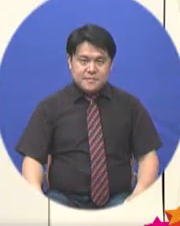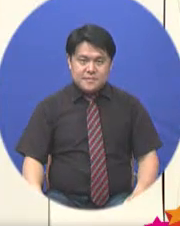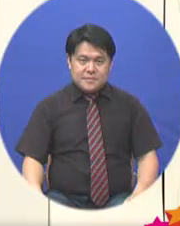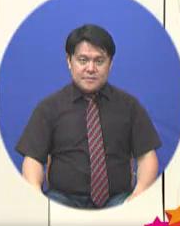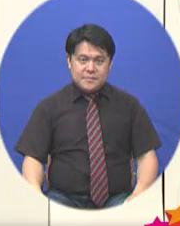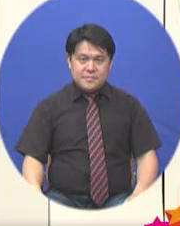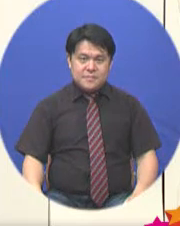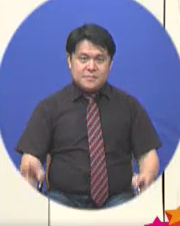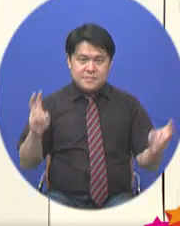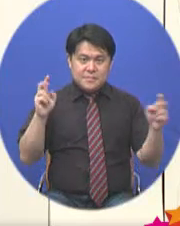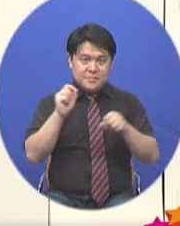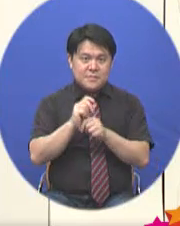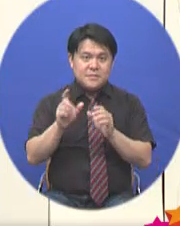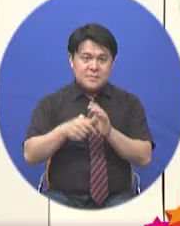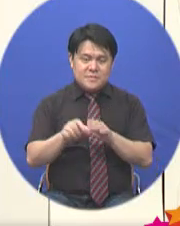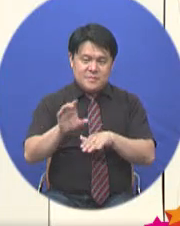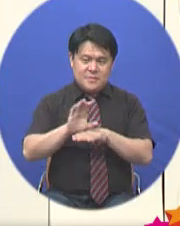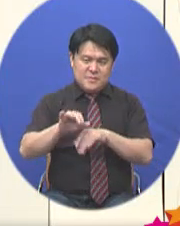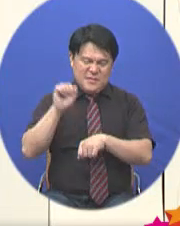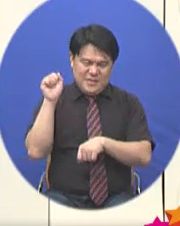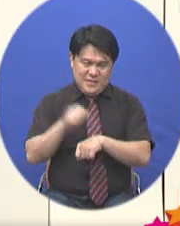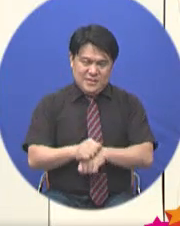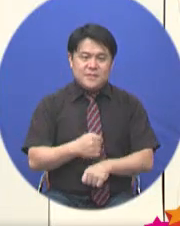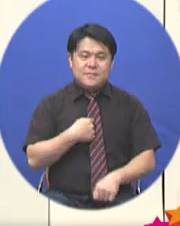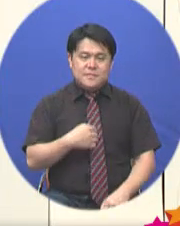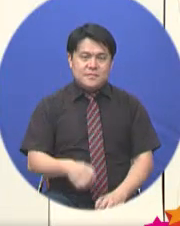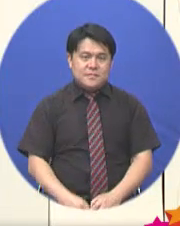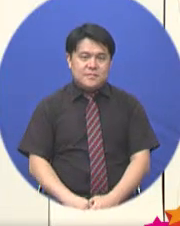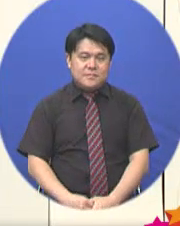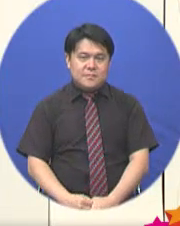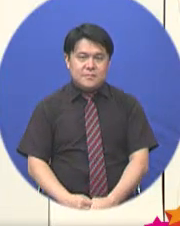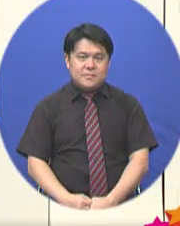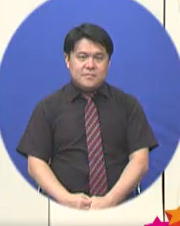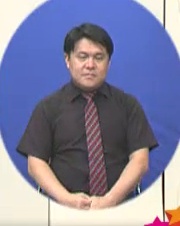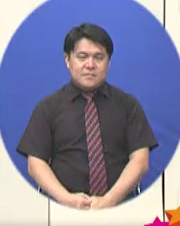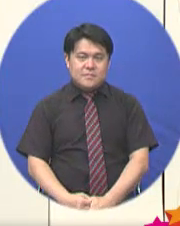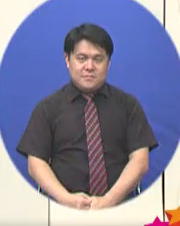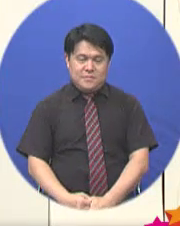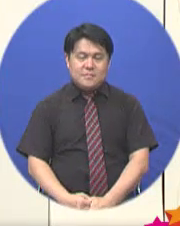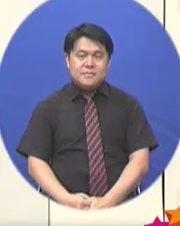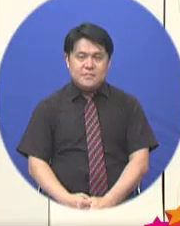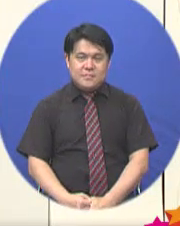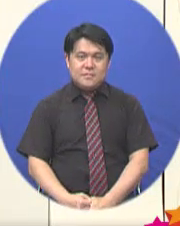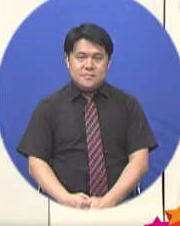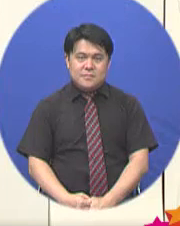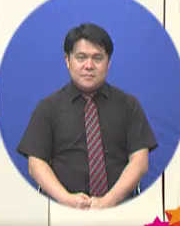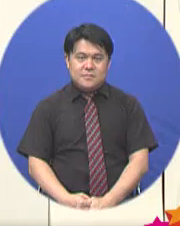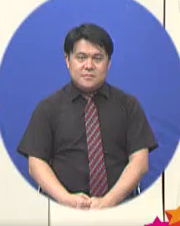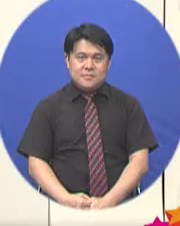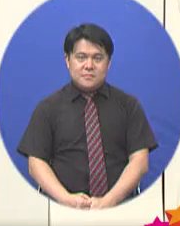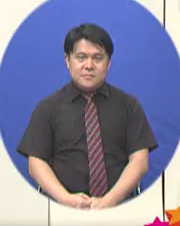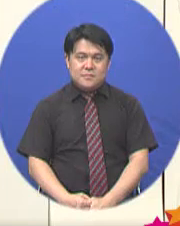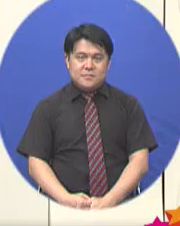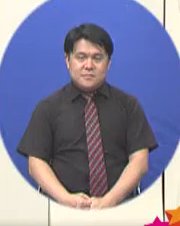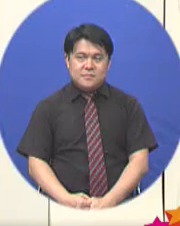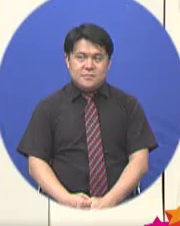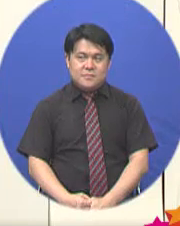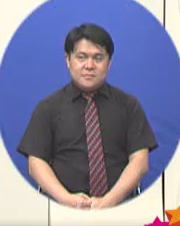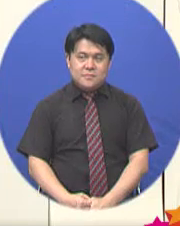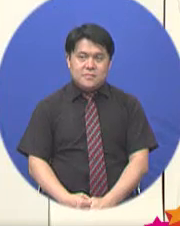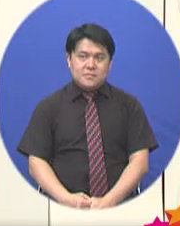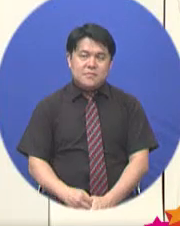직장 다닐 때 이제 컴퓨터를 좀 잘했거든요. 아. 컴퓨터. 네, 컴퓨터. 네. 예. 제가 직장 다닐 때